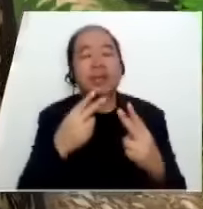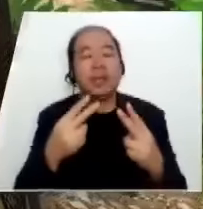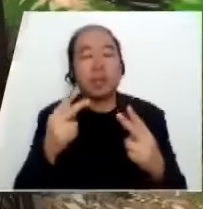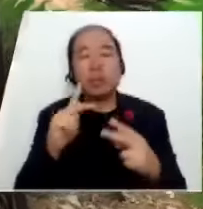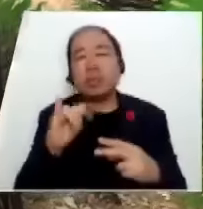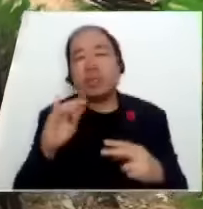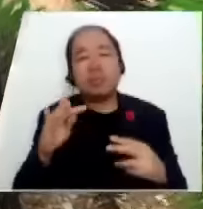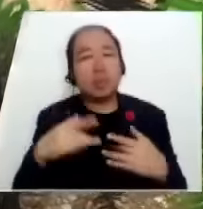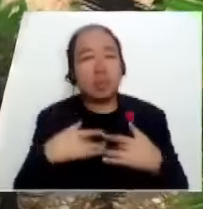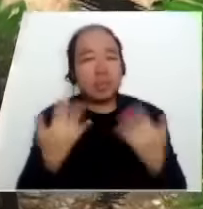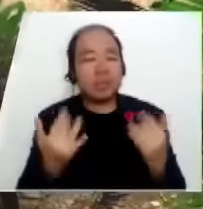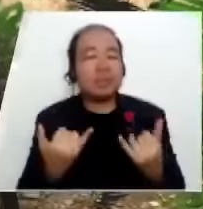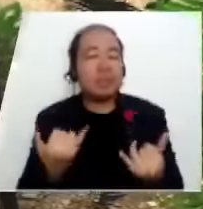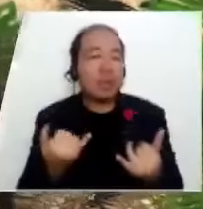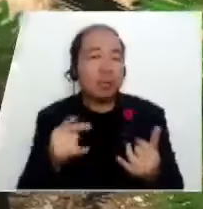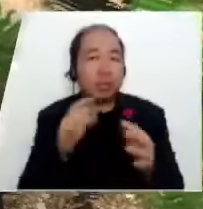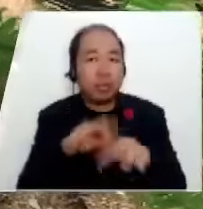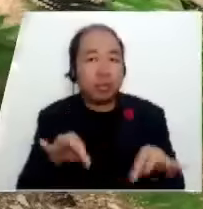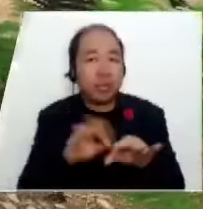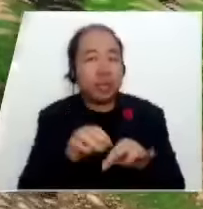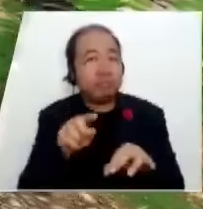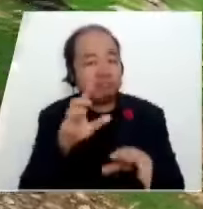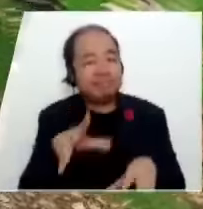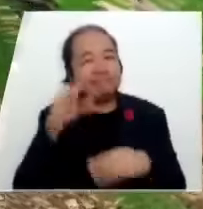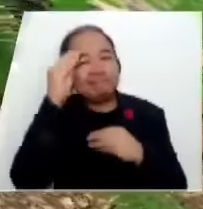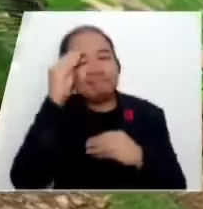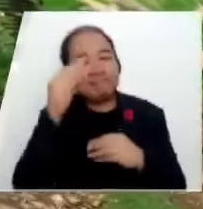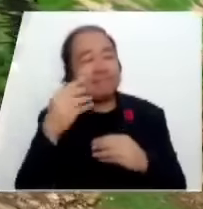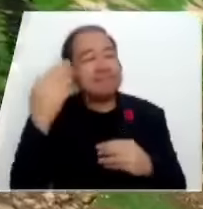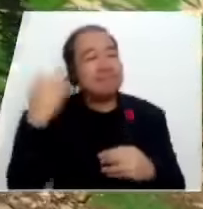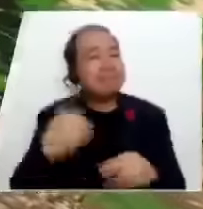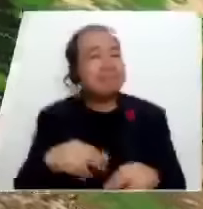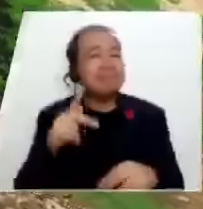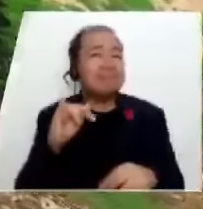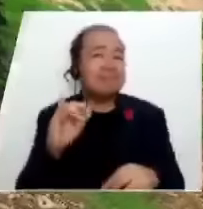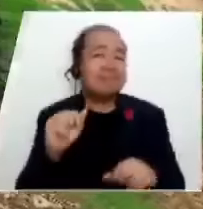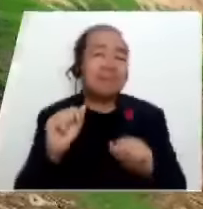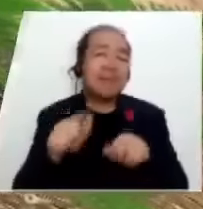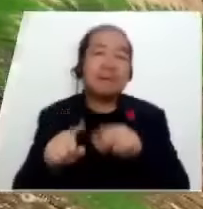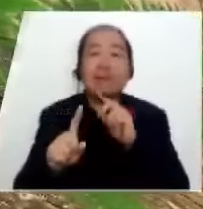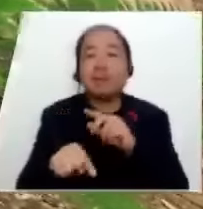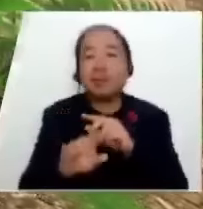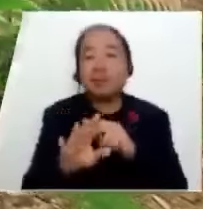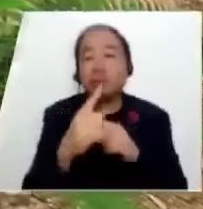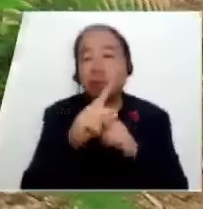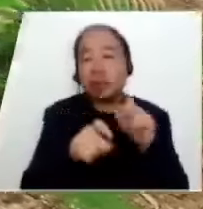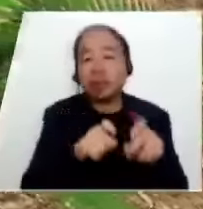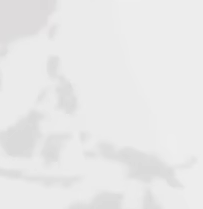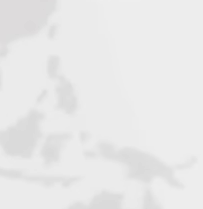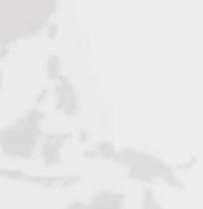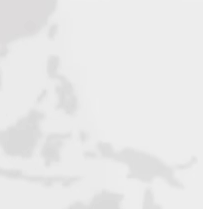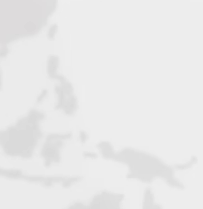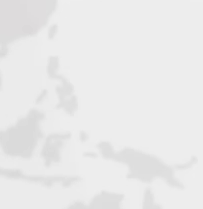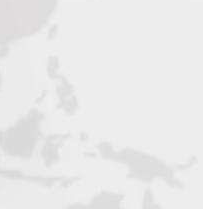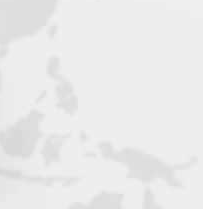Laging tandaan, kimportante ang may alam. Ako po si Kuya Kim at sagot ko kayo 24 oras.